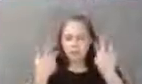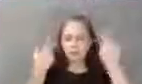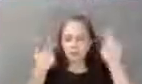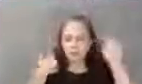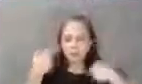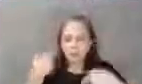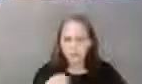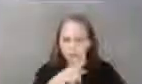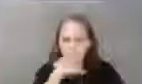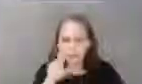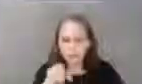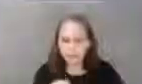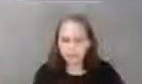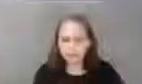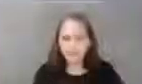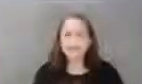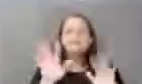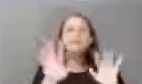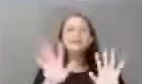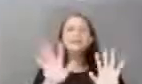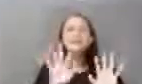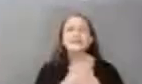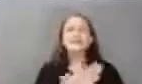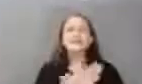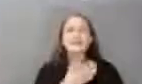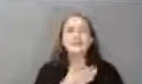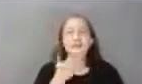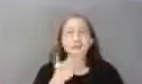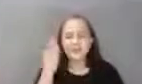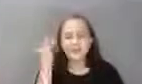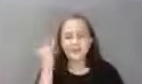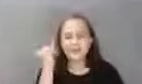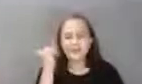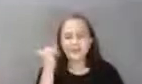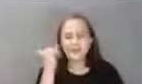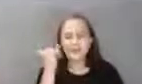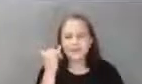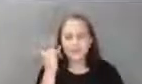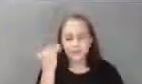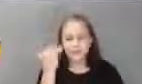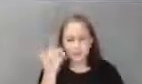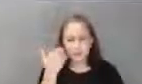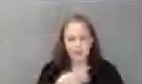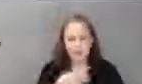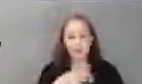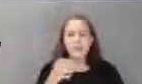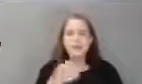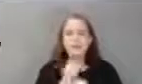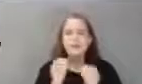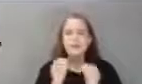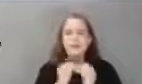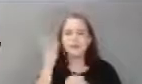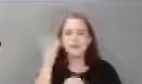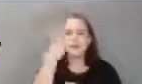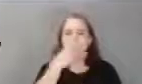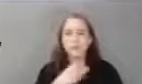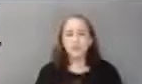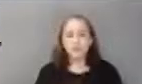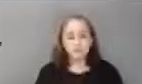may mga tao raw talagang hindi masaya sa pagbabago. Gagawa at gagawa talaga ng paraan